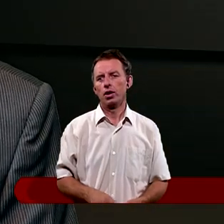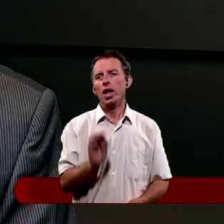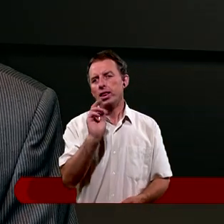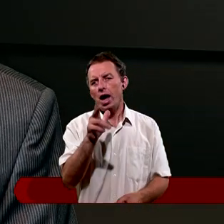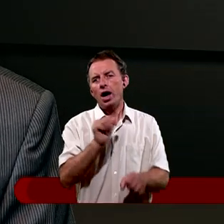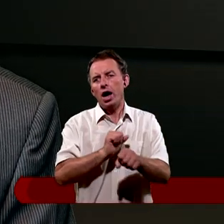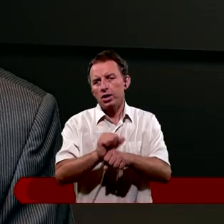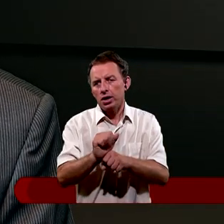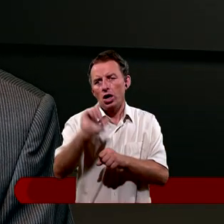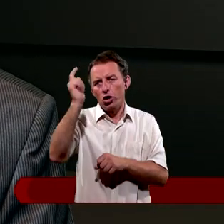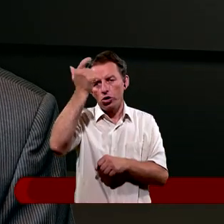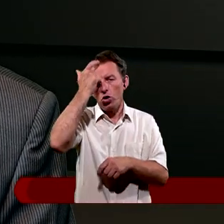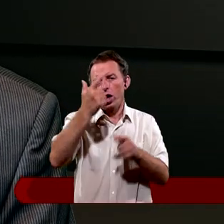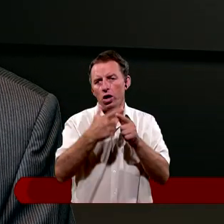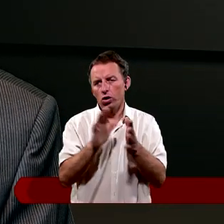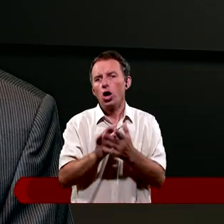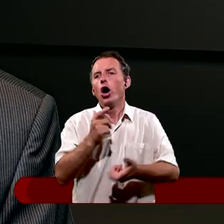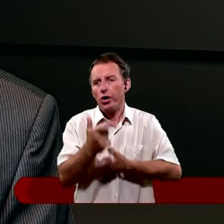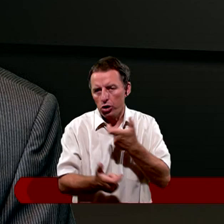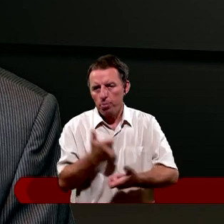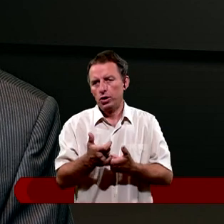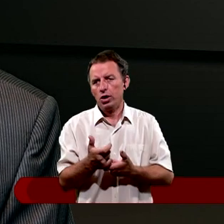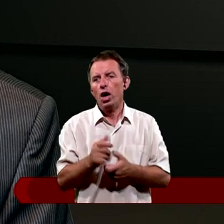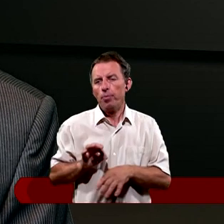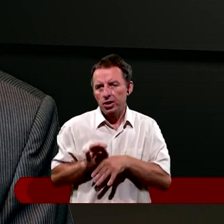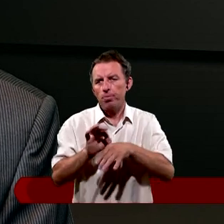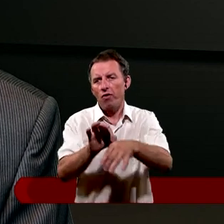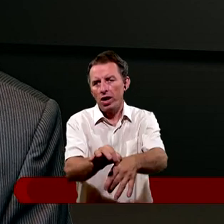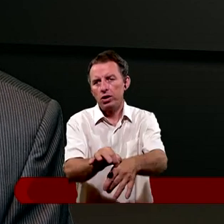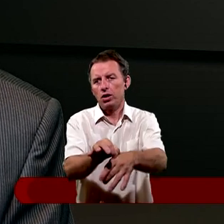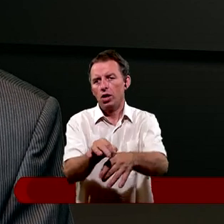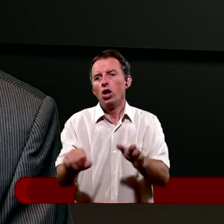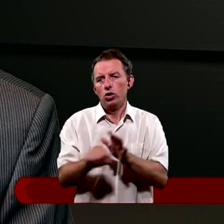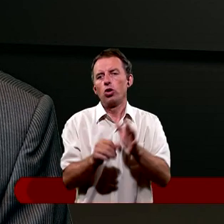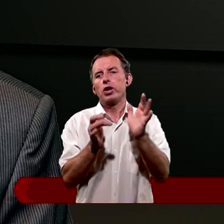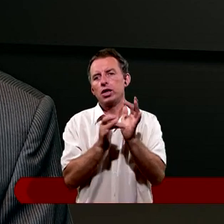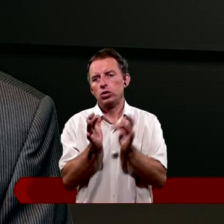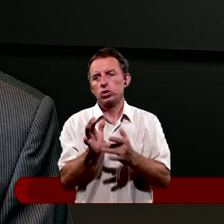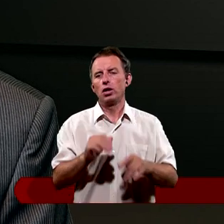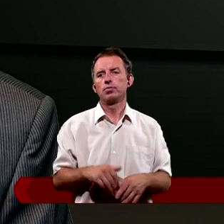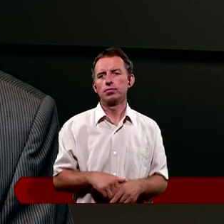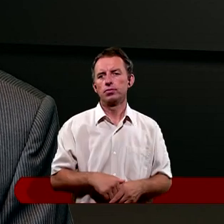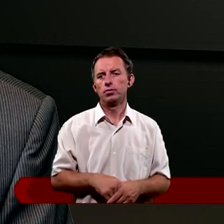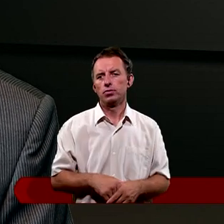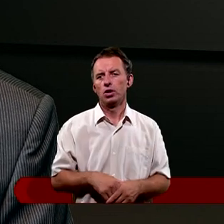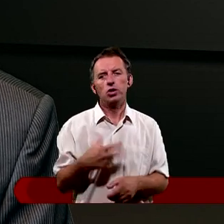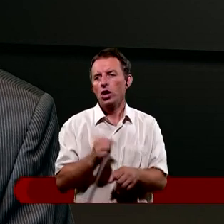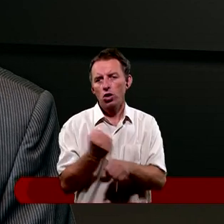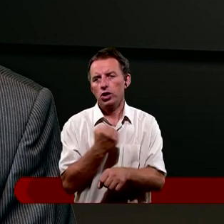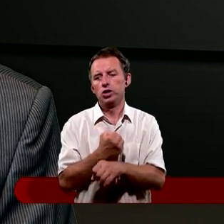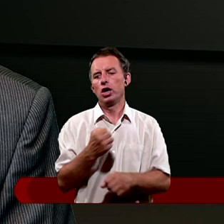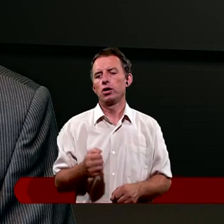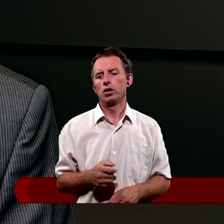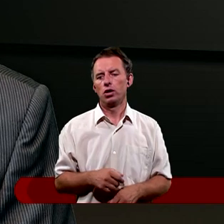Taka jest rola Kościoła. Robić, przyprowadzać do Chrystusa. Niekoniecznie